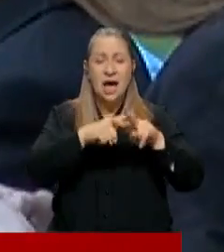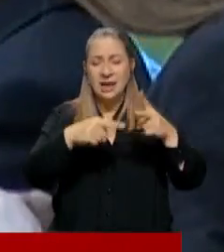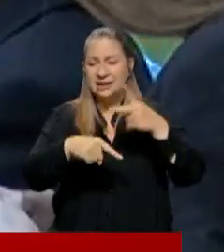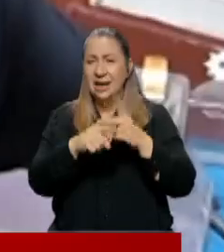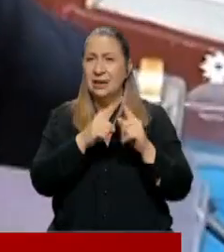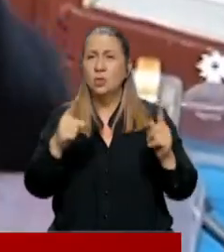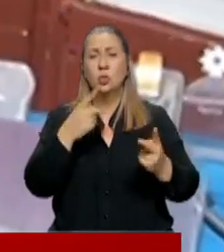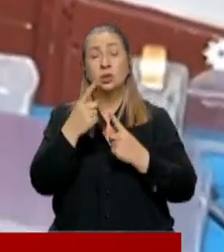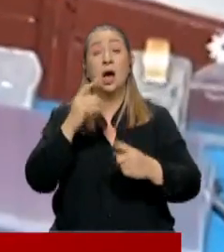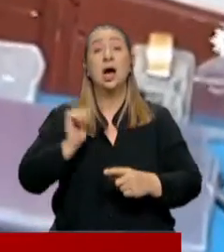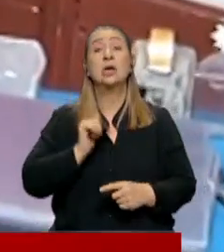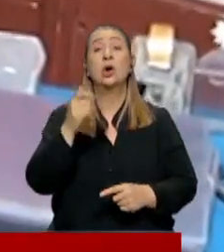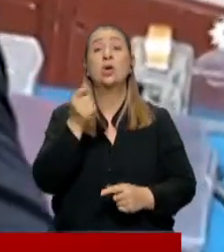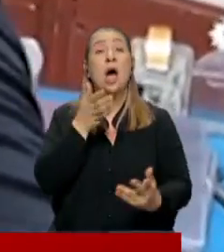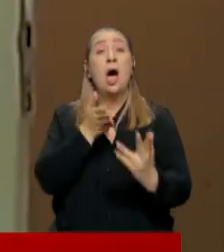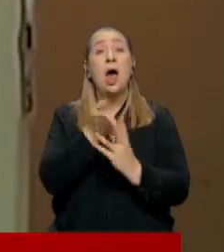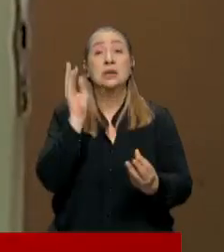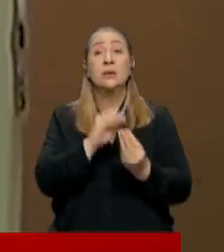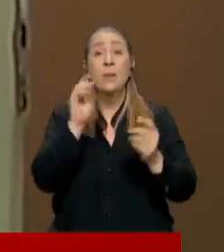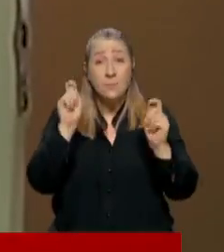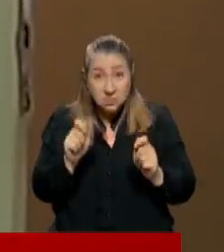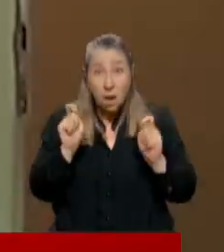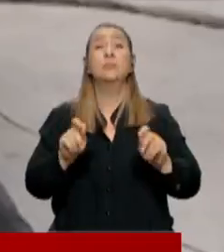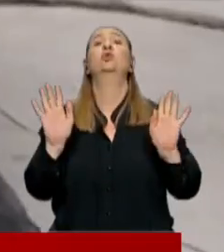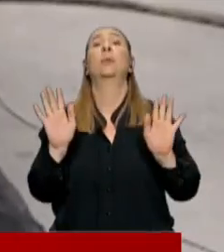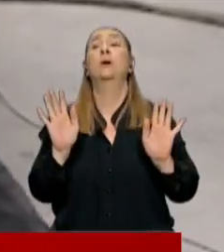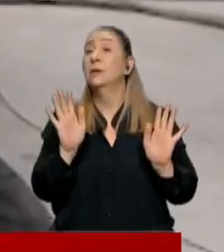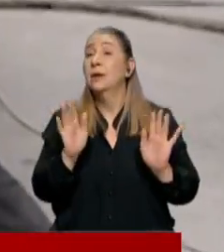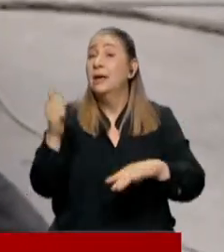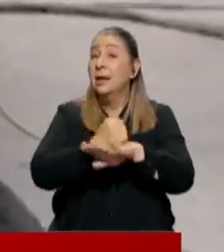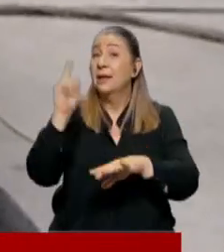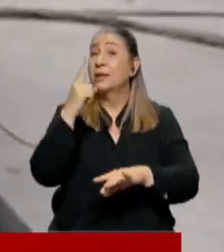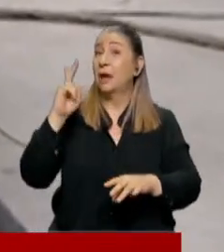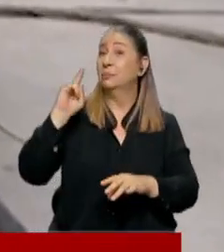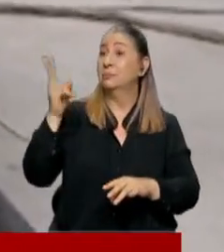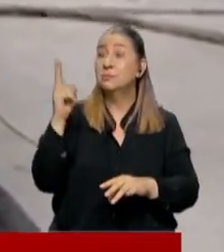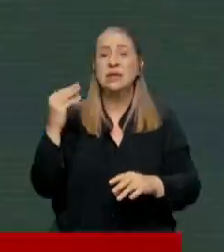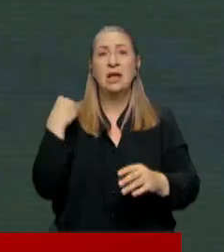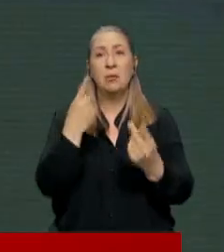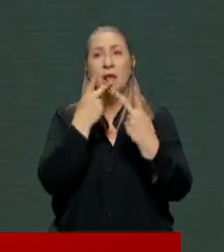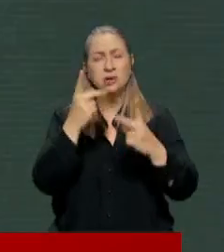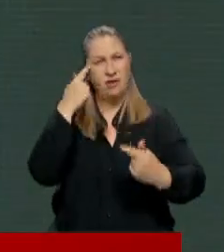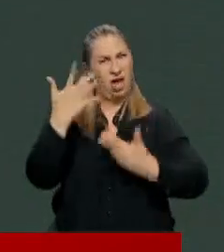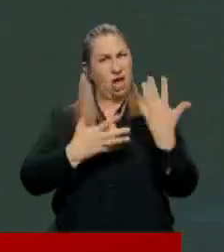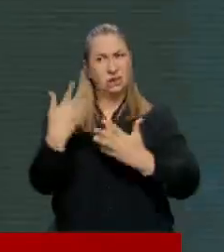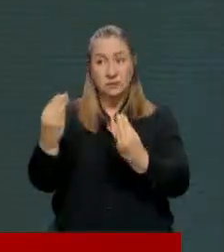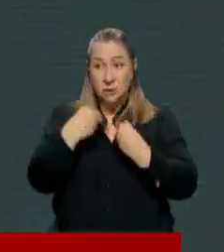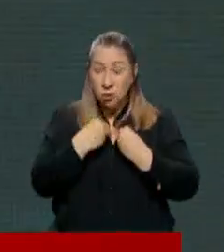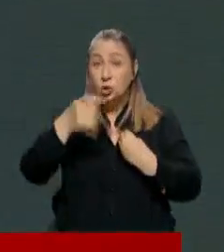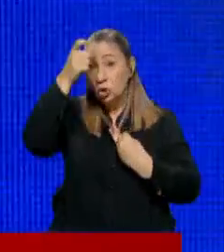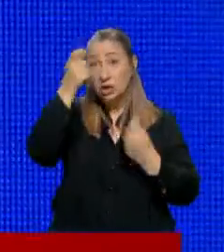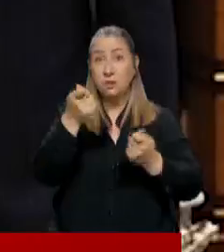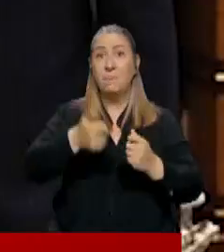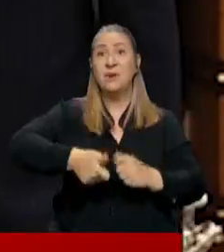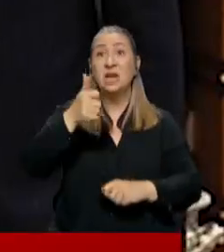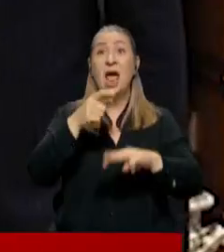konuşmaya imkanım yok. Asgari ücretli ara zam yapılacak mı yapılmayacak mı? İktidar cephesinden gelen her yeni açıklama kafa karıştırırken Türk İş